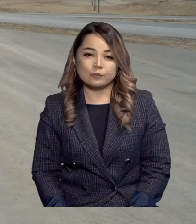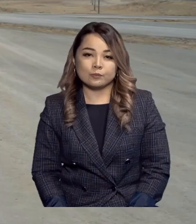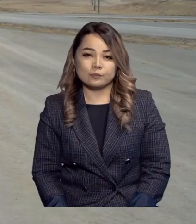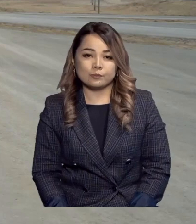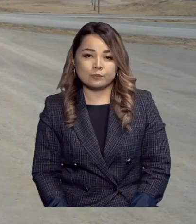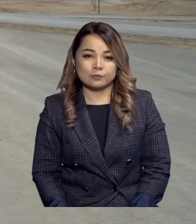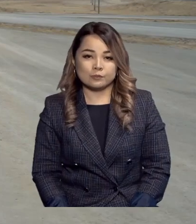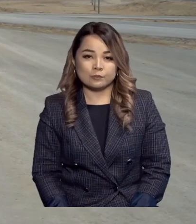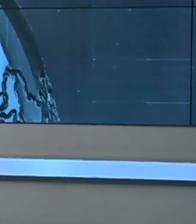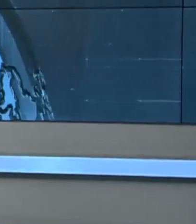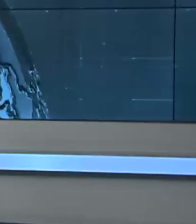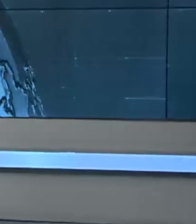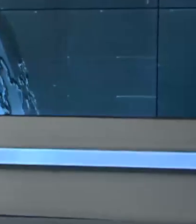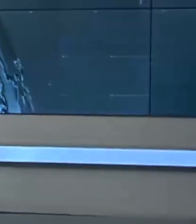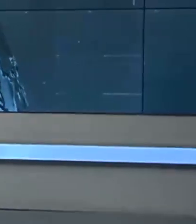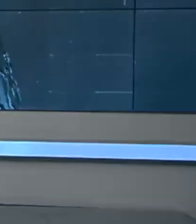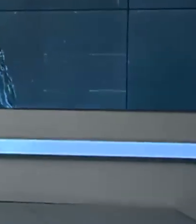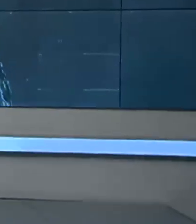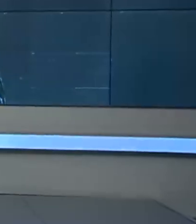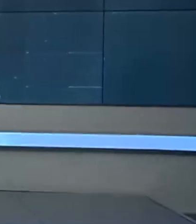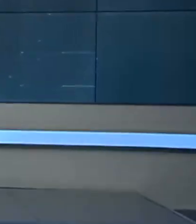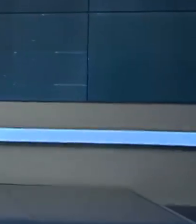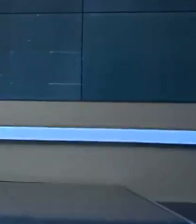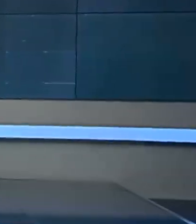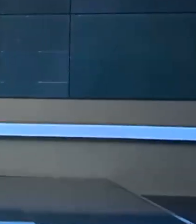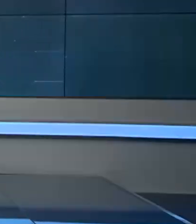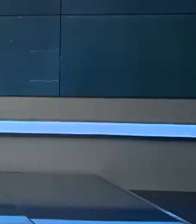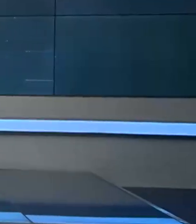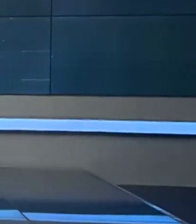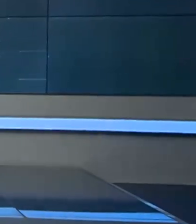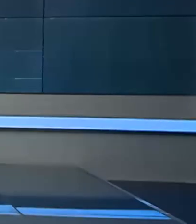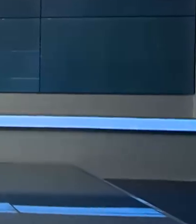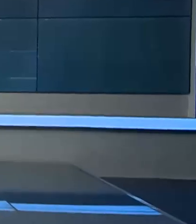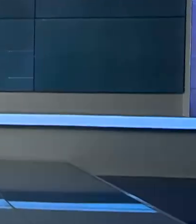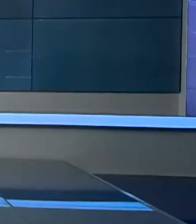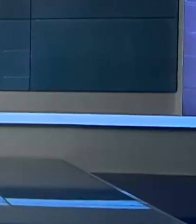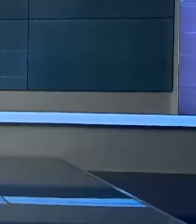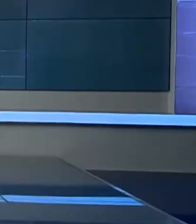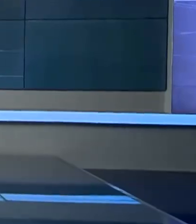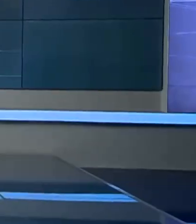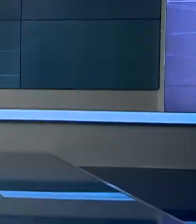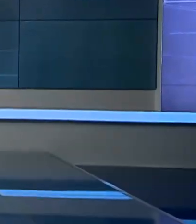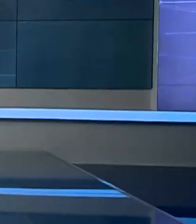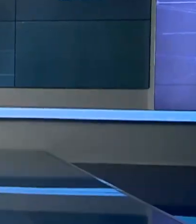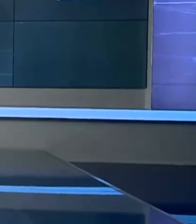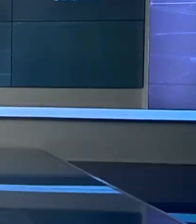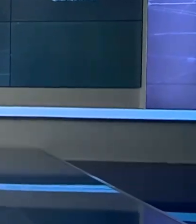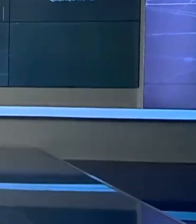ұлттық арнасы. Әзірге осы, қорытынды шығарылым 20:00-де. Жүздескенше.